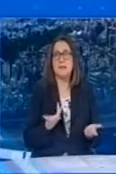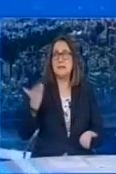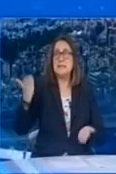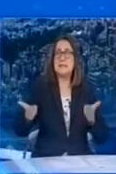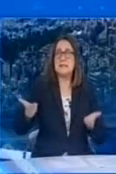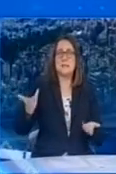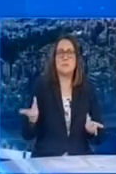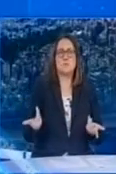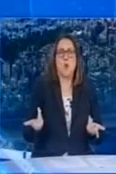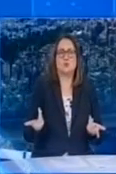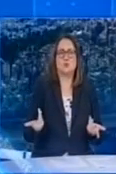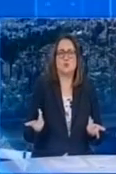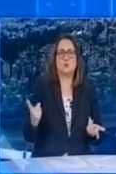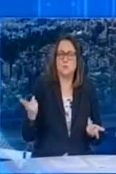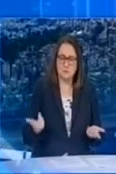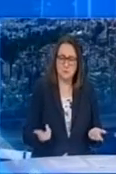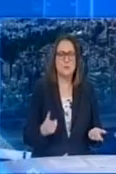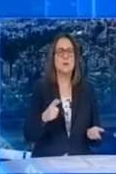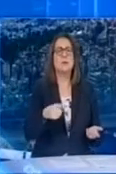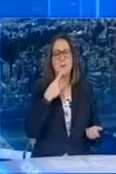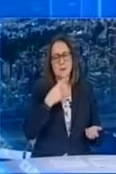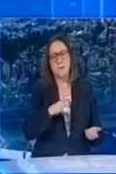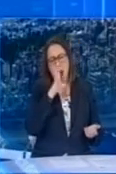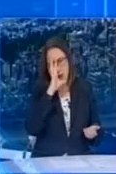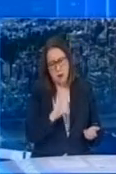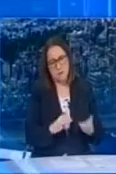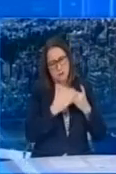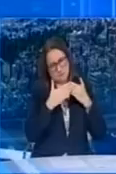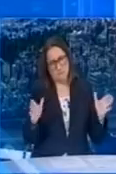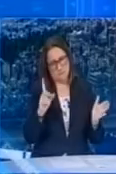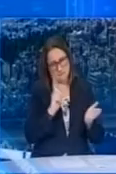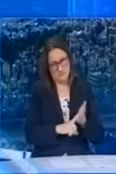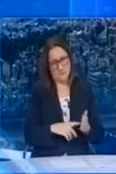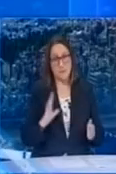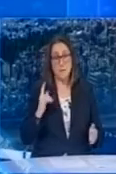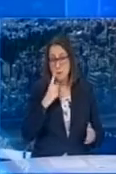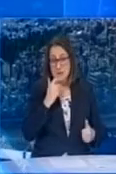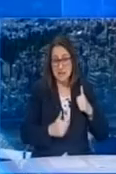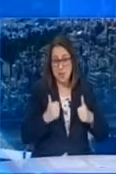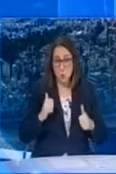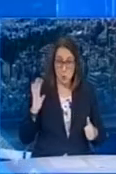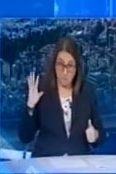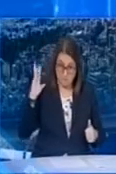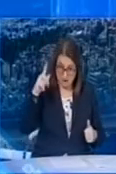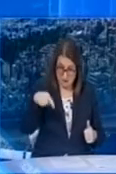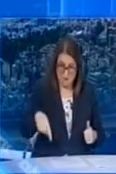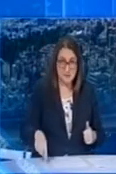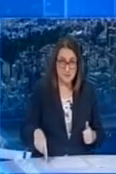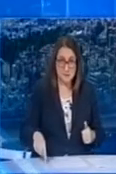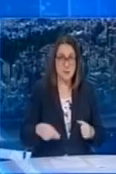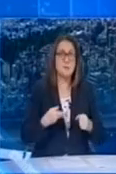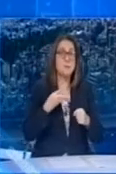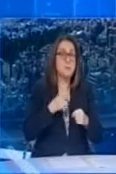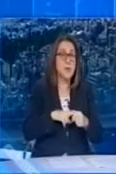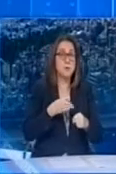Από τον Ιούνιο μέχρι σήμερα, οι θάνατοι ανά 1 εκατομμύριο πολίτες έχουν